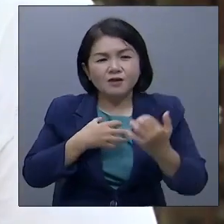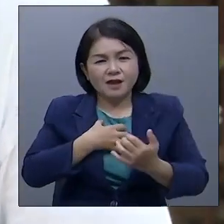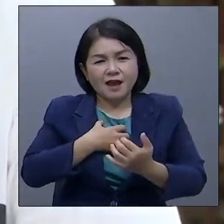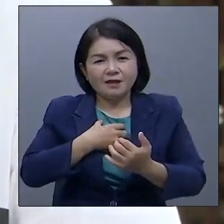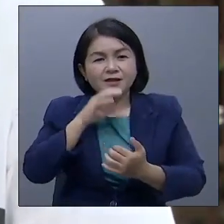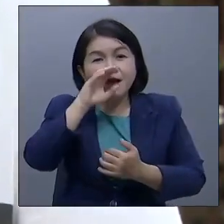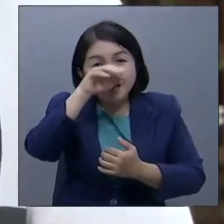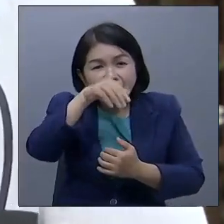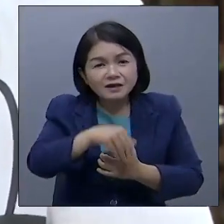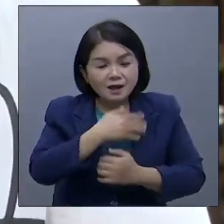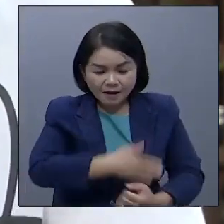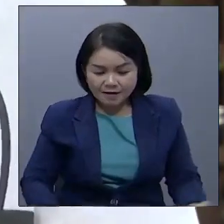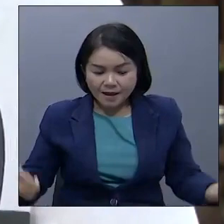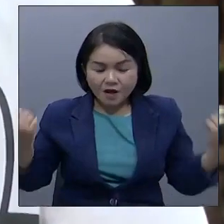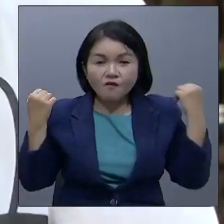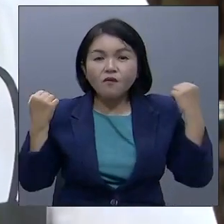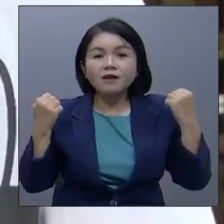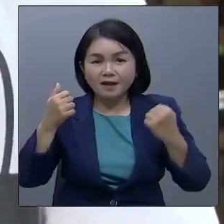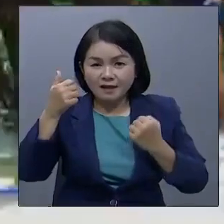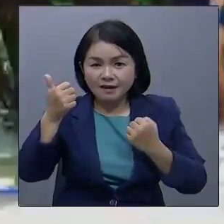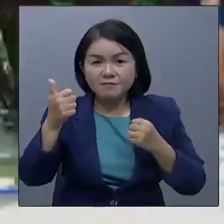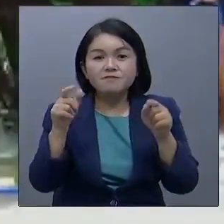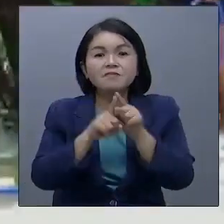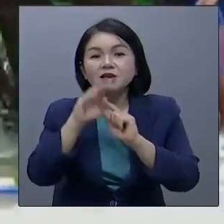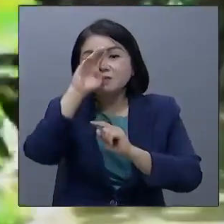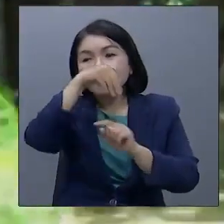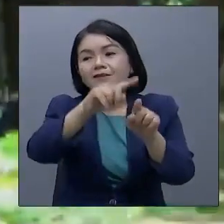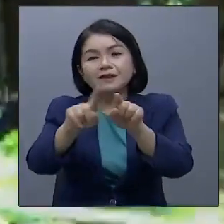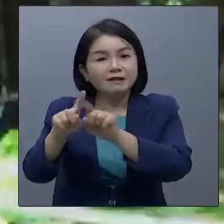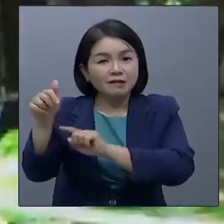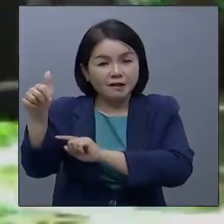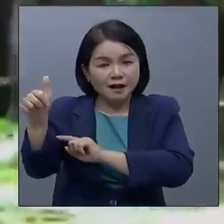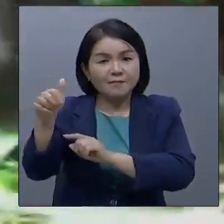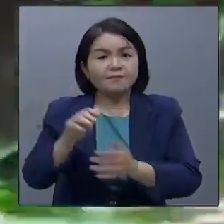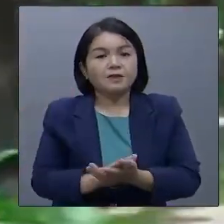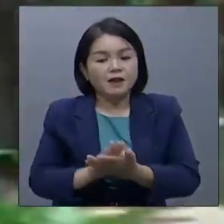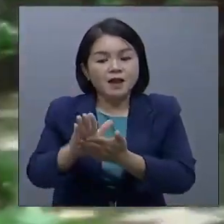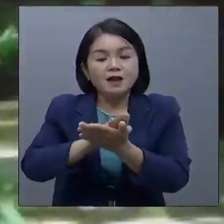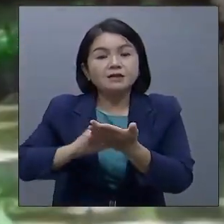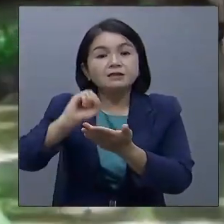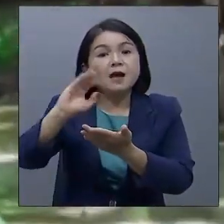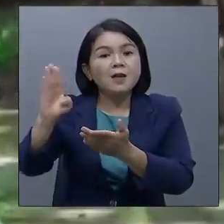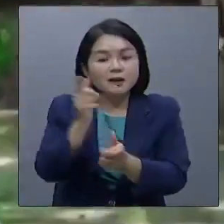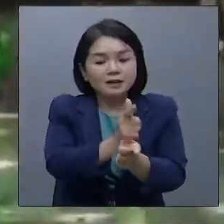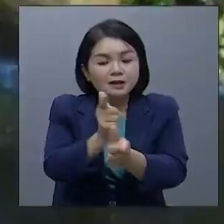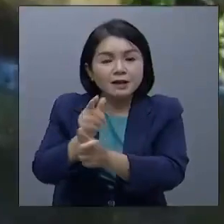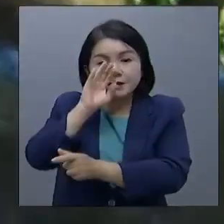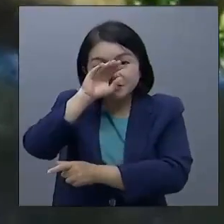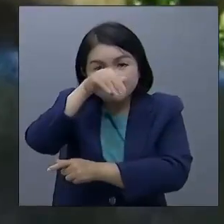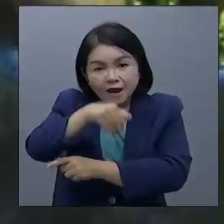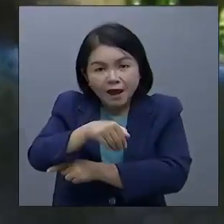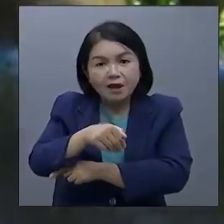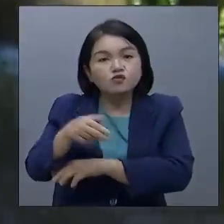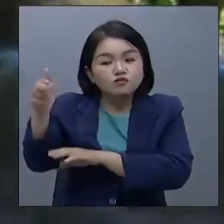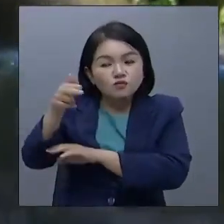ลับมาปกติเหมือนช้างตัวอื่นไวๆอย่างเงี้ยค่ะ เจ้าหน้าที่ของสถาบันโฆษบาลแห่งชาตินะคะก็ให้ข้อมูลในการไลฟ์สด